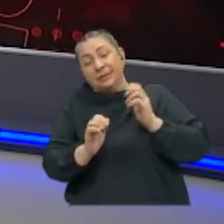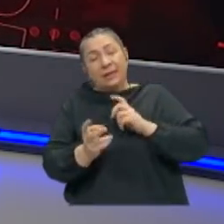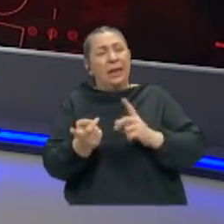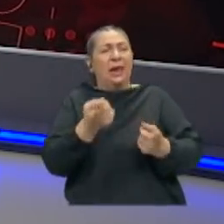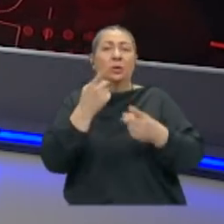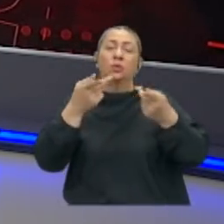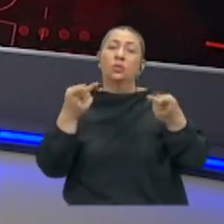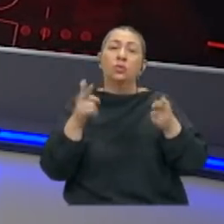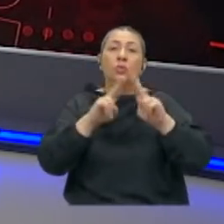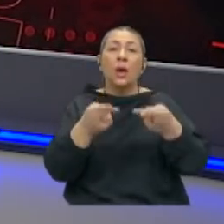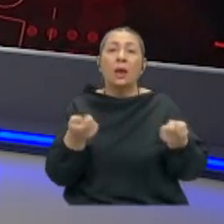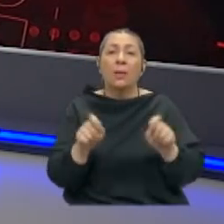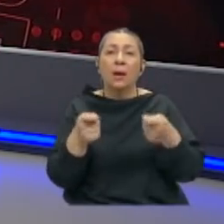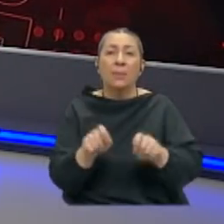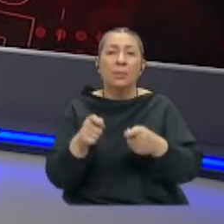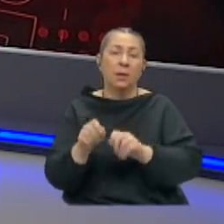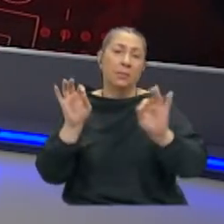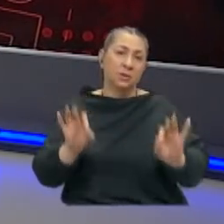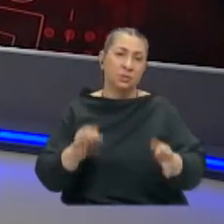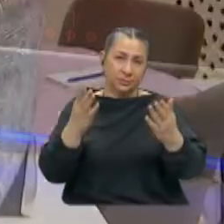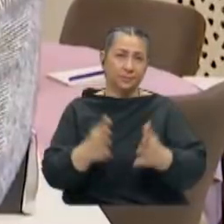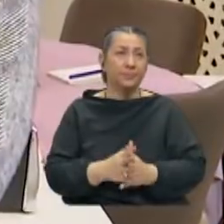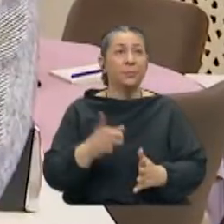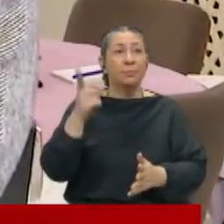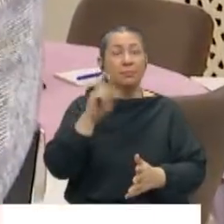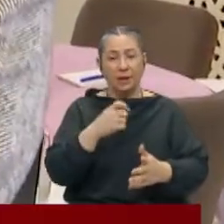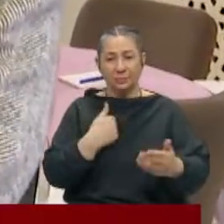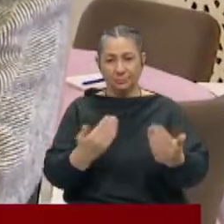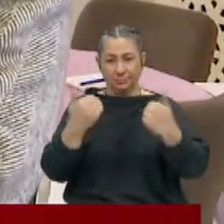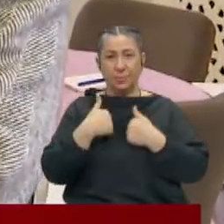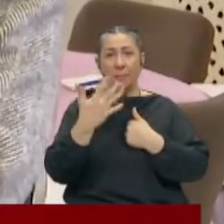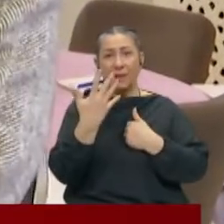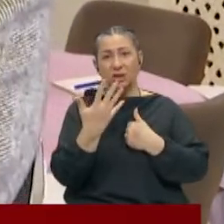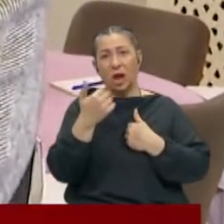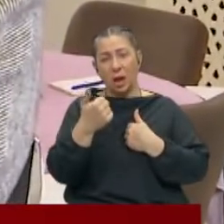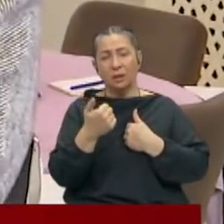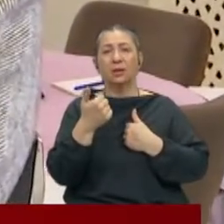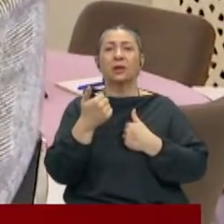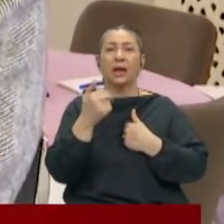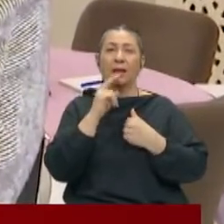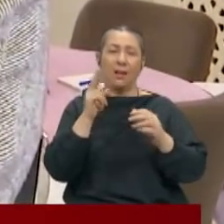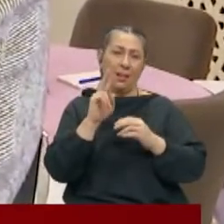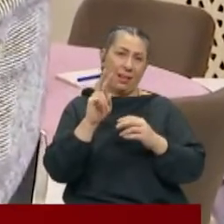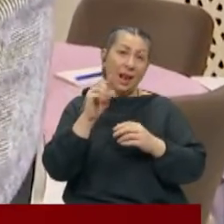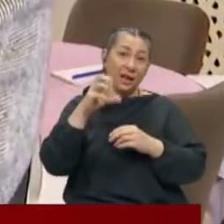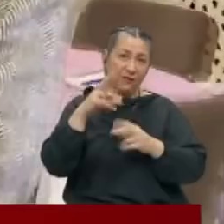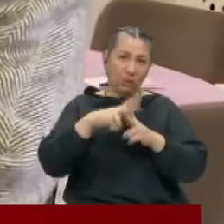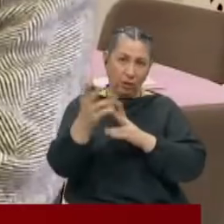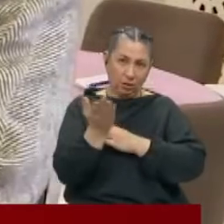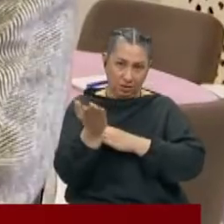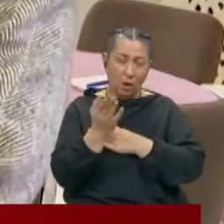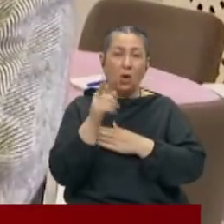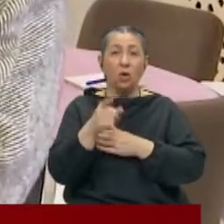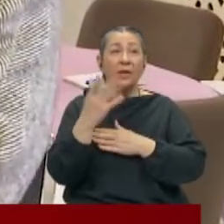kepenk indirmeye başladı bile. Her ay işletmemize 5 lira 6 lira civarında elektrik faturası gelirdi.